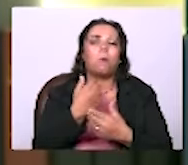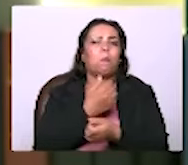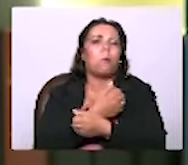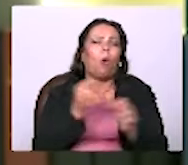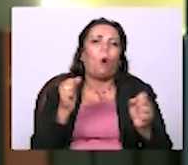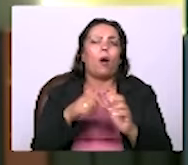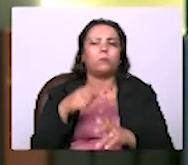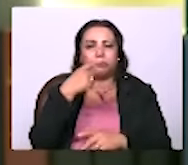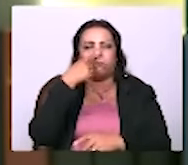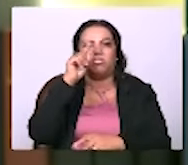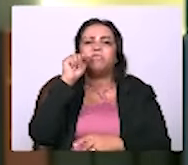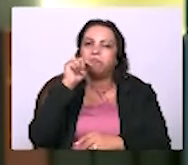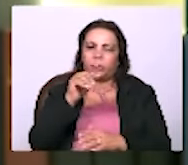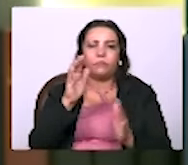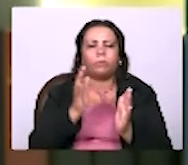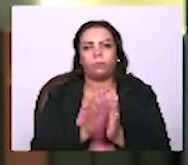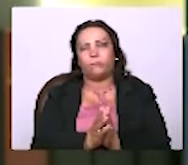والرعونه